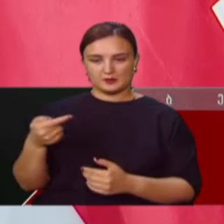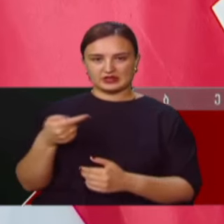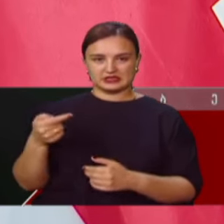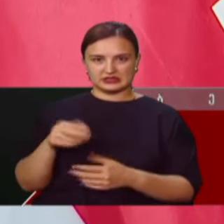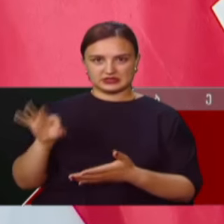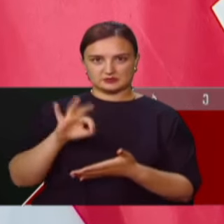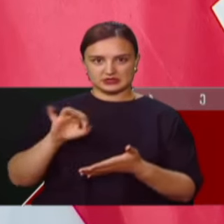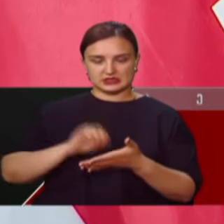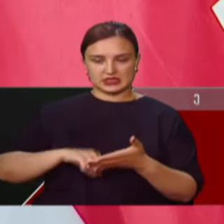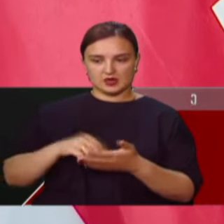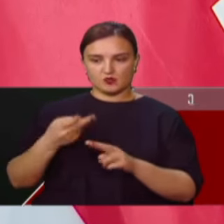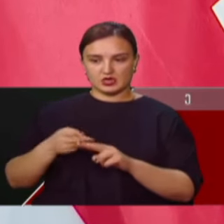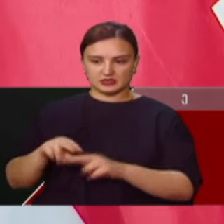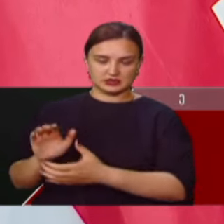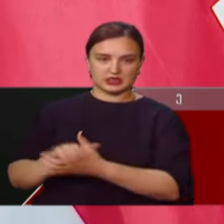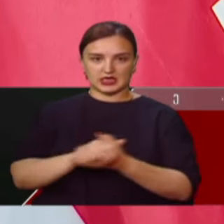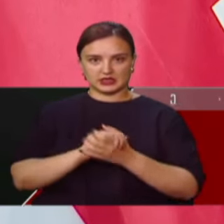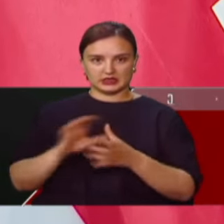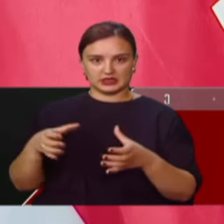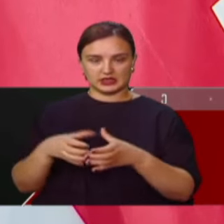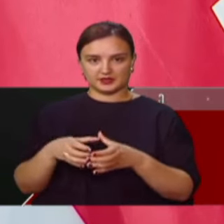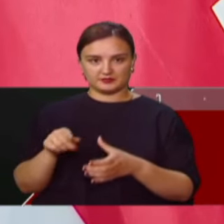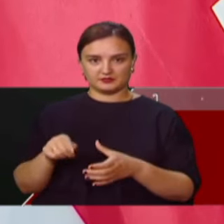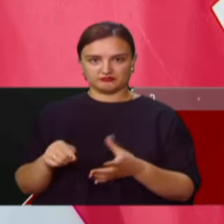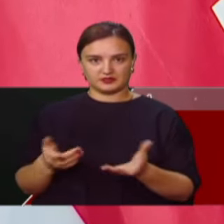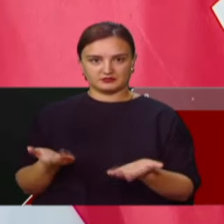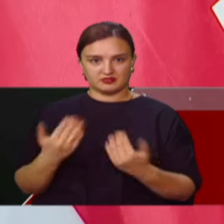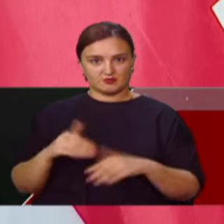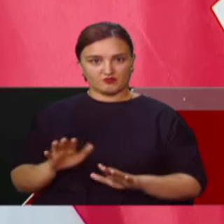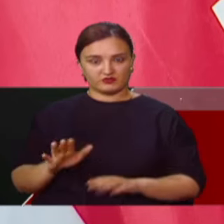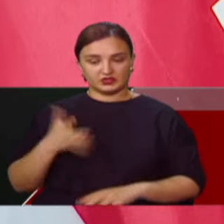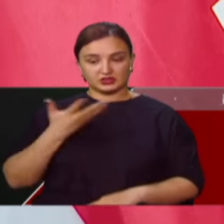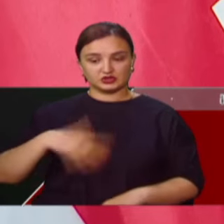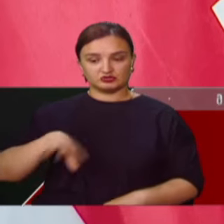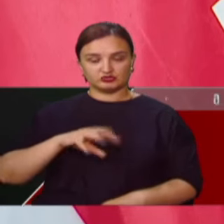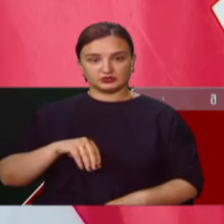სკეპტიციზმის გამო ეს გაერთიანება არ შედგა, მაგრამ ჩვენ